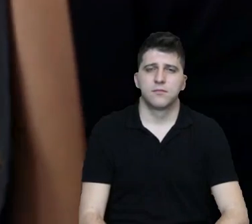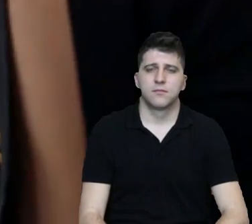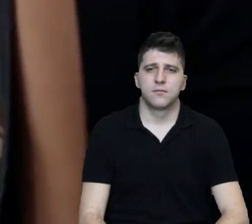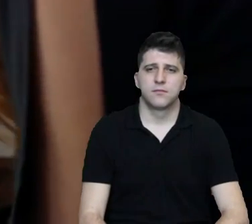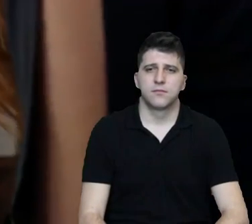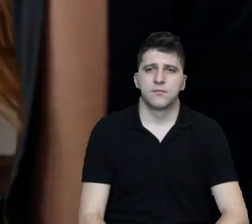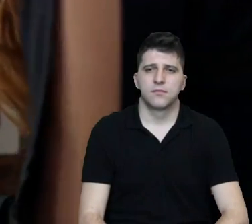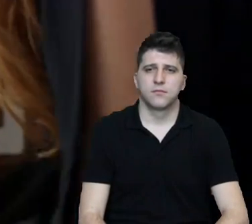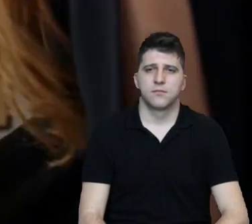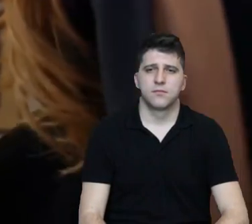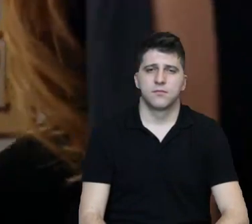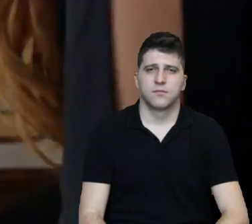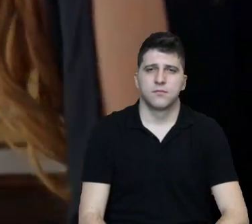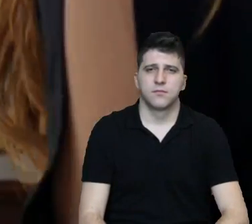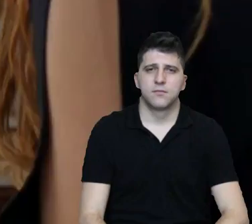aldı.